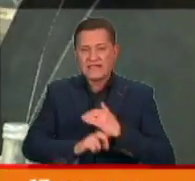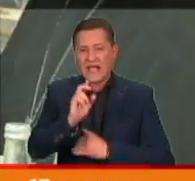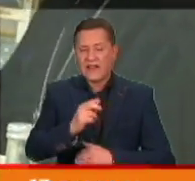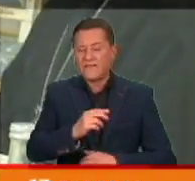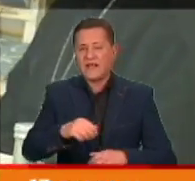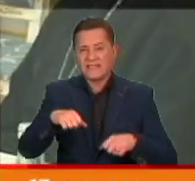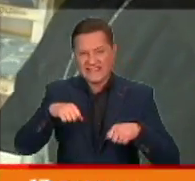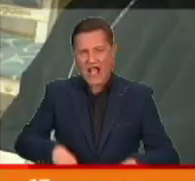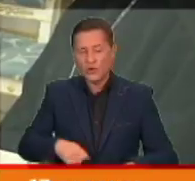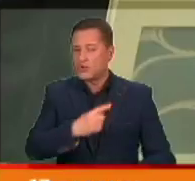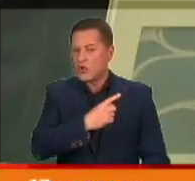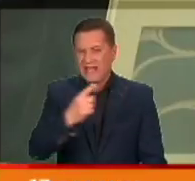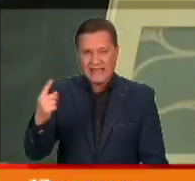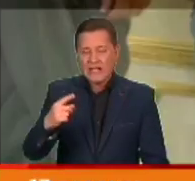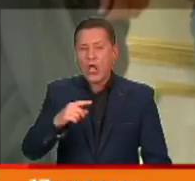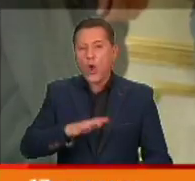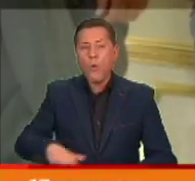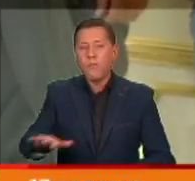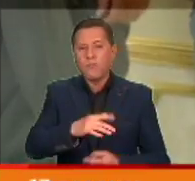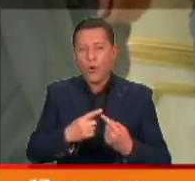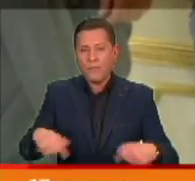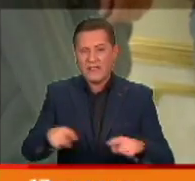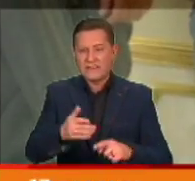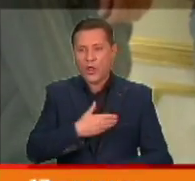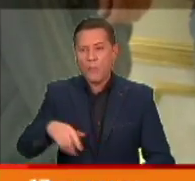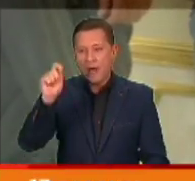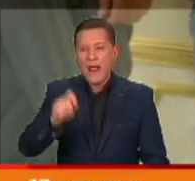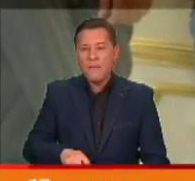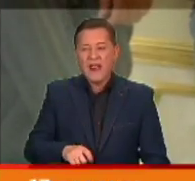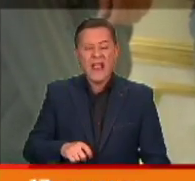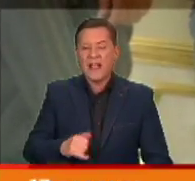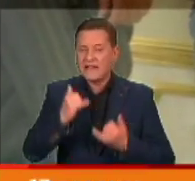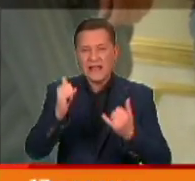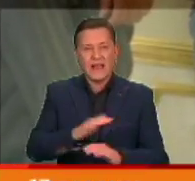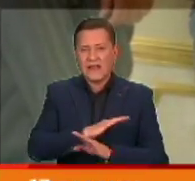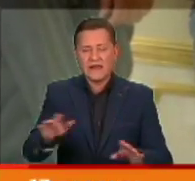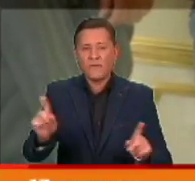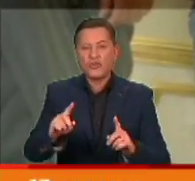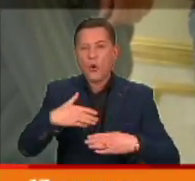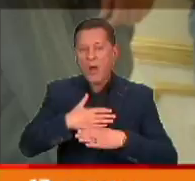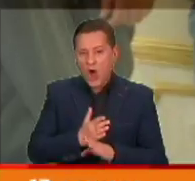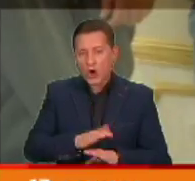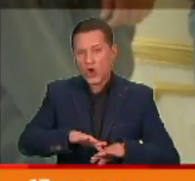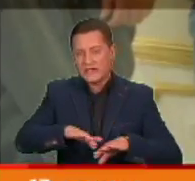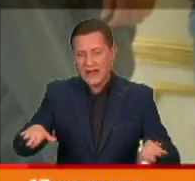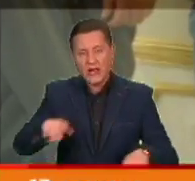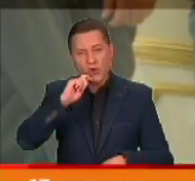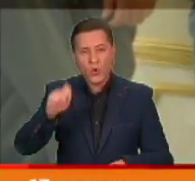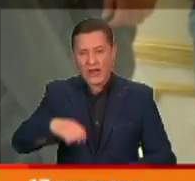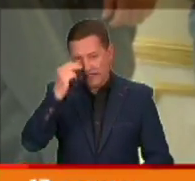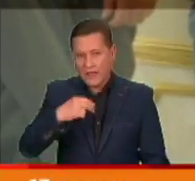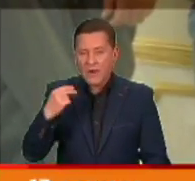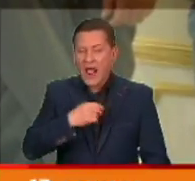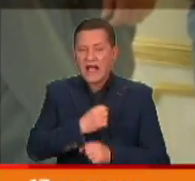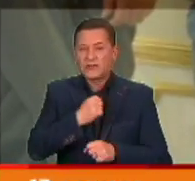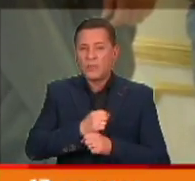єдиної помісної. Ми приїхали сюди не для того, щоб розділити українське православ'я, а наоборот, зробити ще